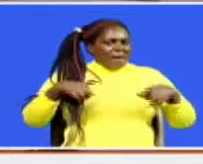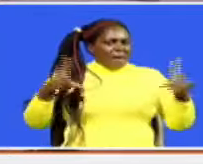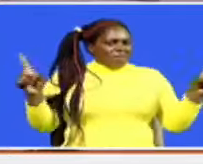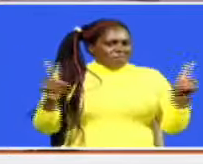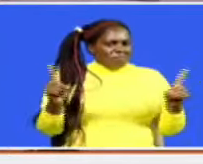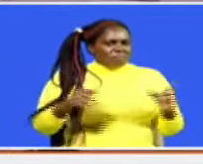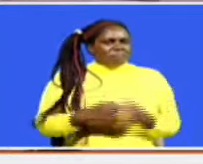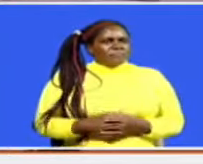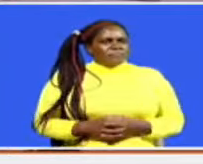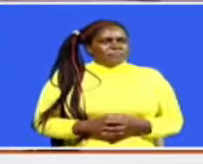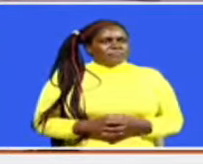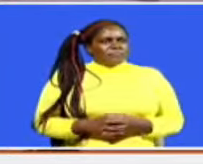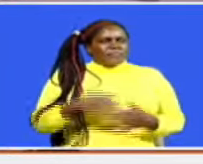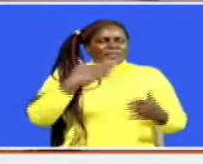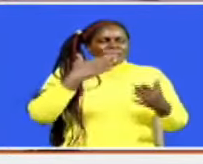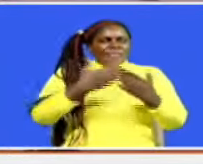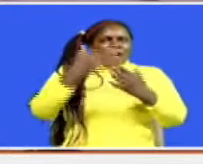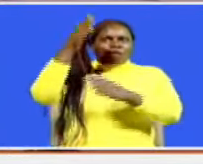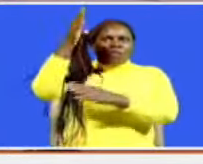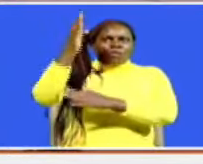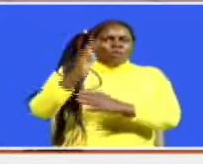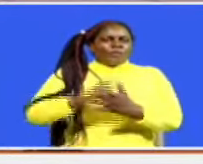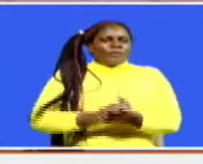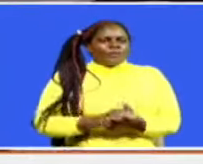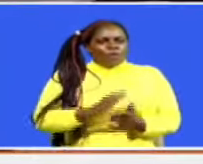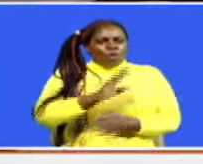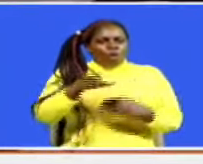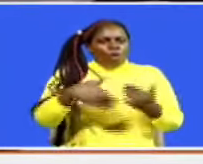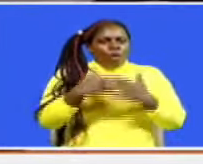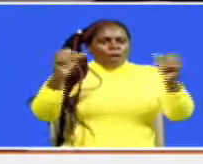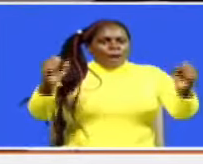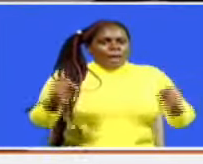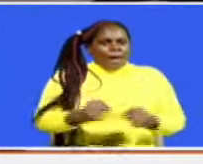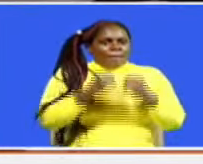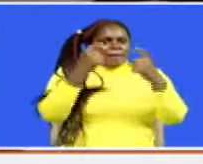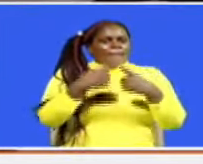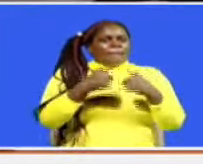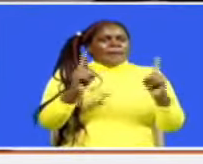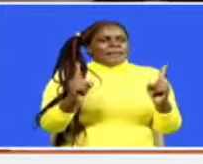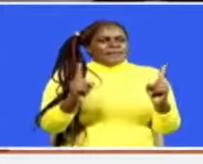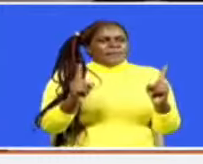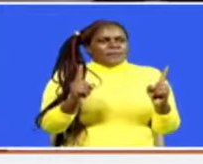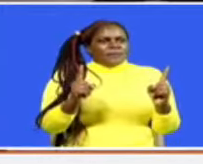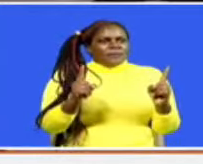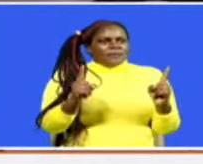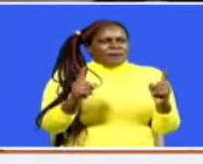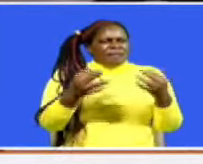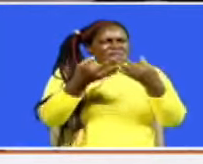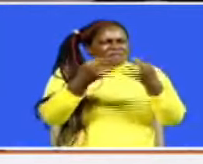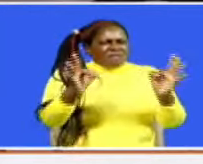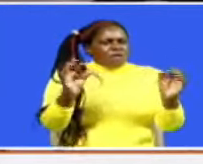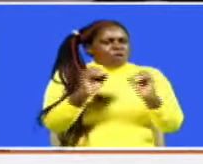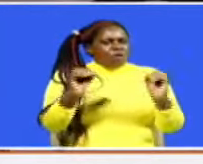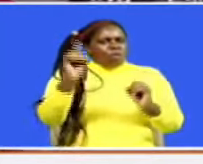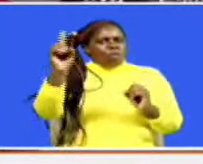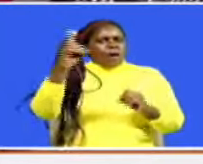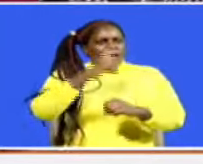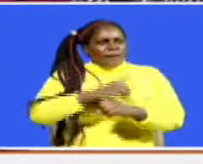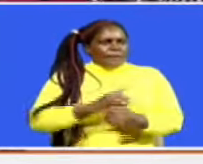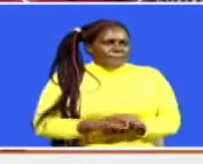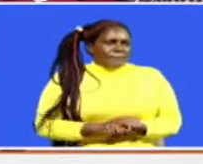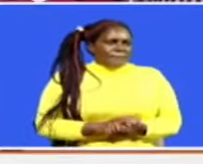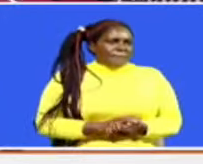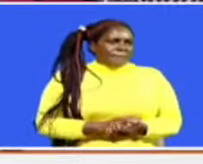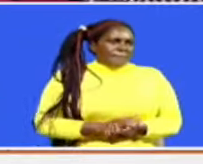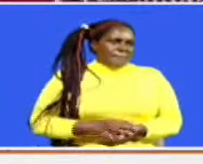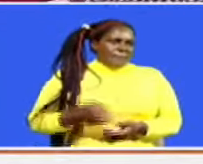hai. Ninashukuru kwa Mungu. Haya yote yamefanyika lakini asiwahi toka ndani hata siku moja. Ma was my